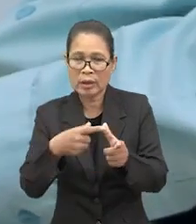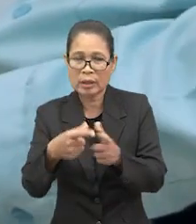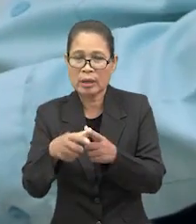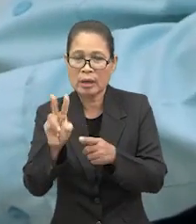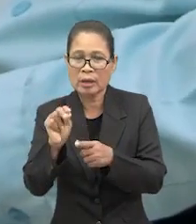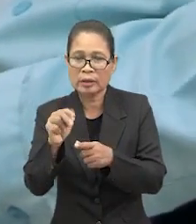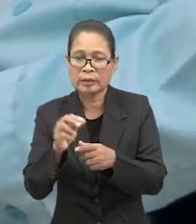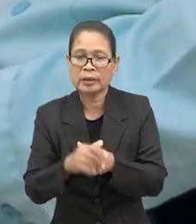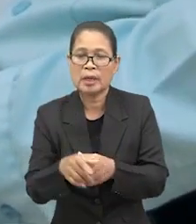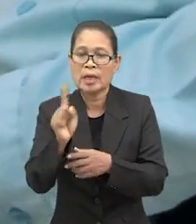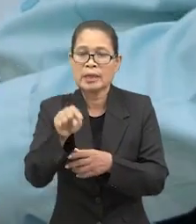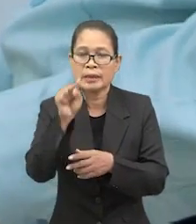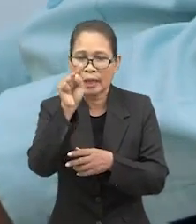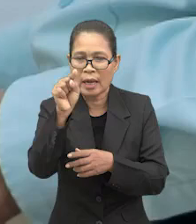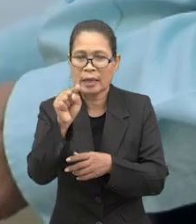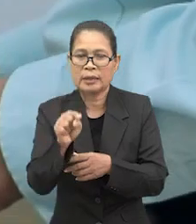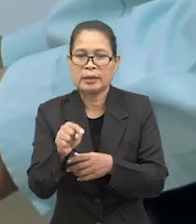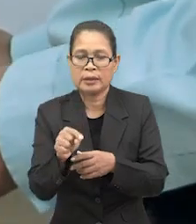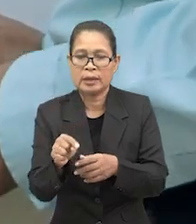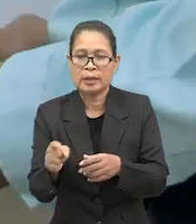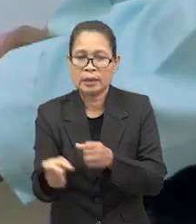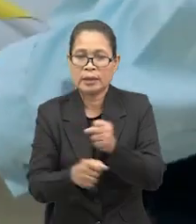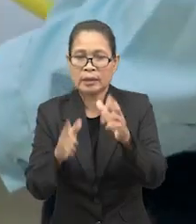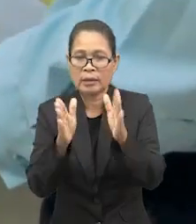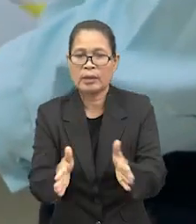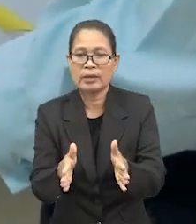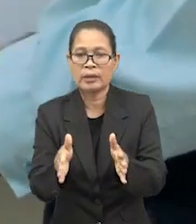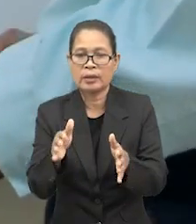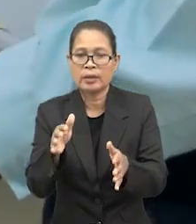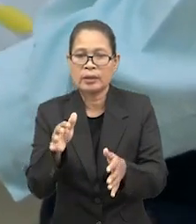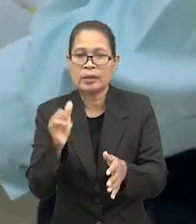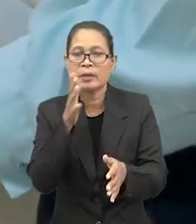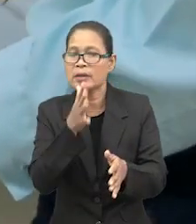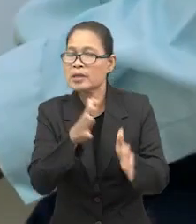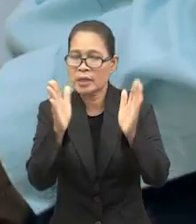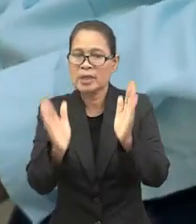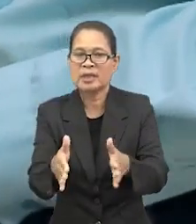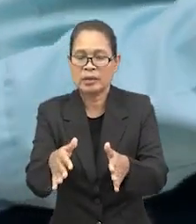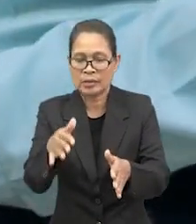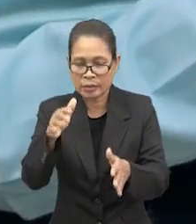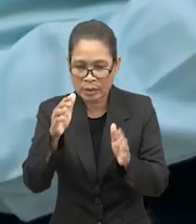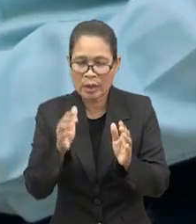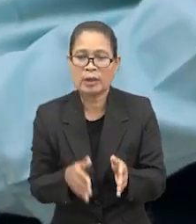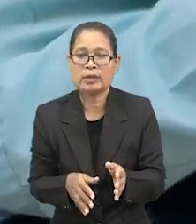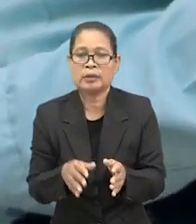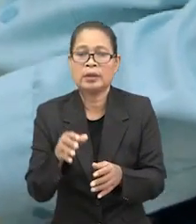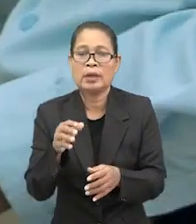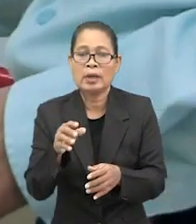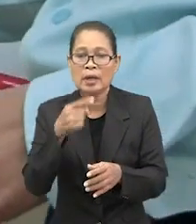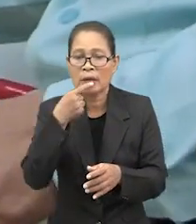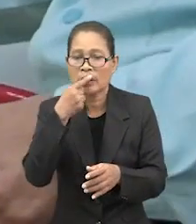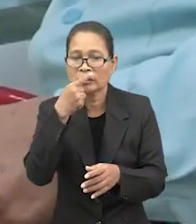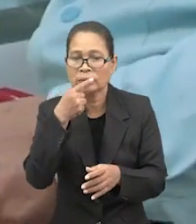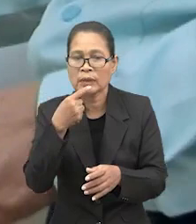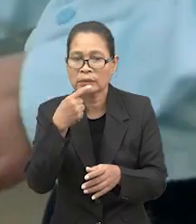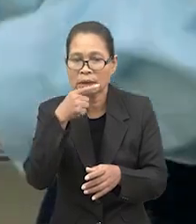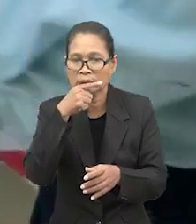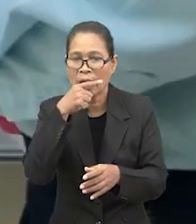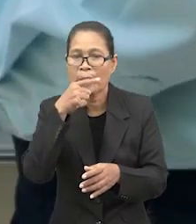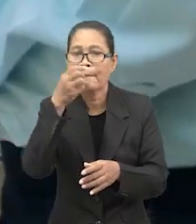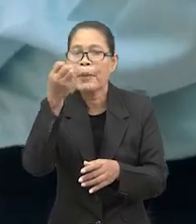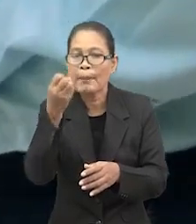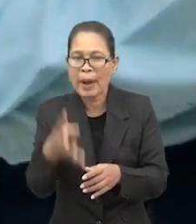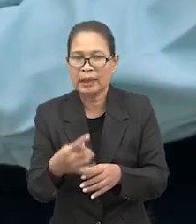đồ mát rưu mùi cửa mền ta cả sẽ có nửa sọ thế nhé nửa sọ cả rột bồn man kilogram